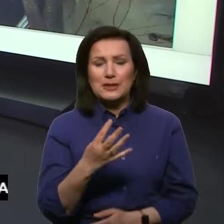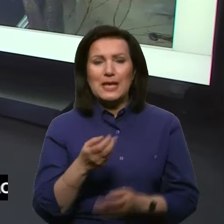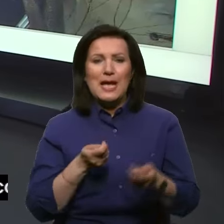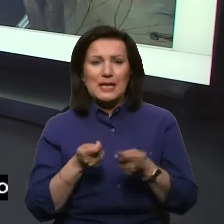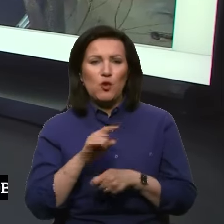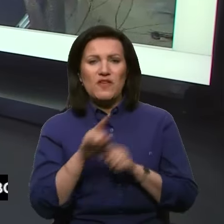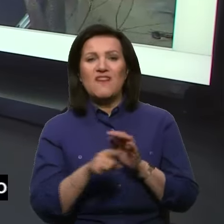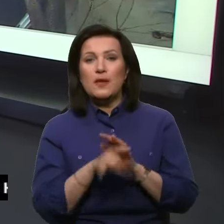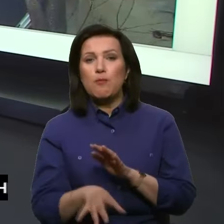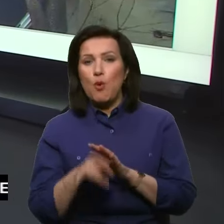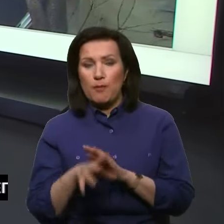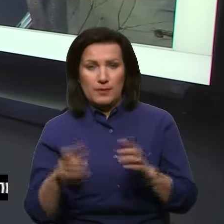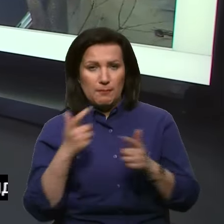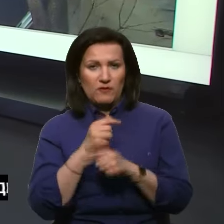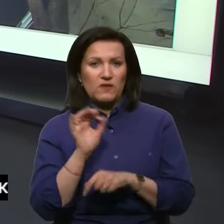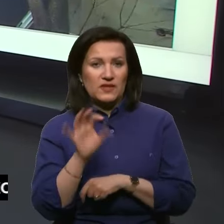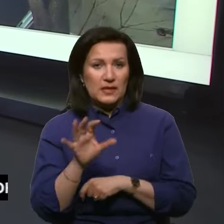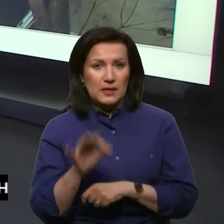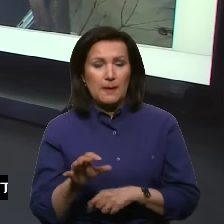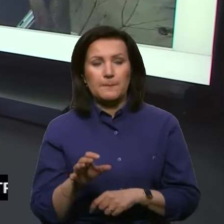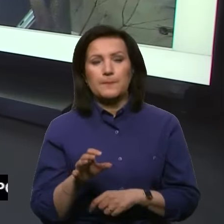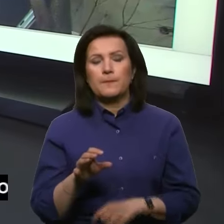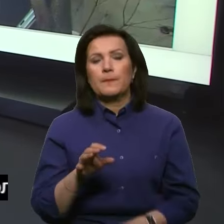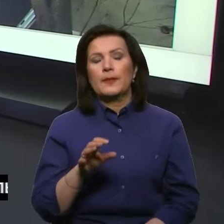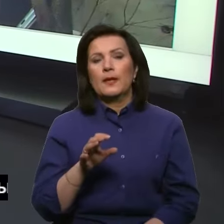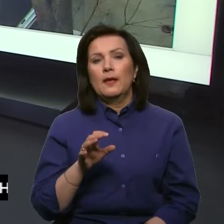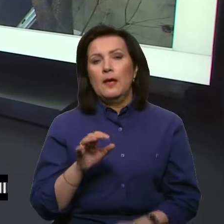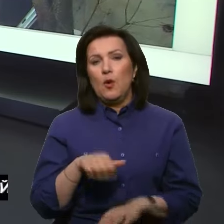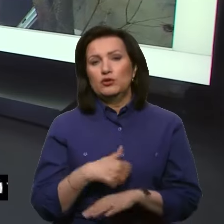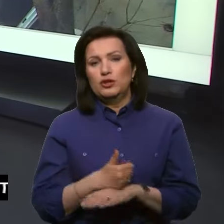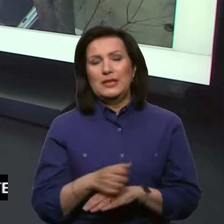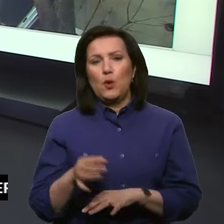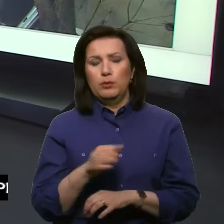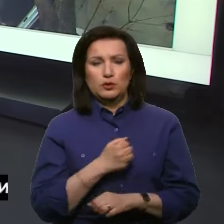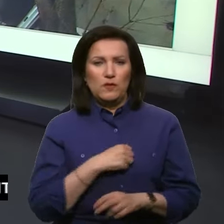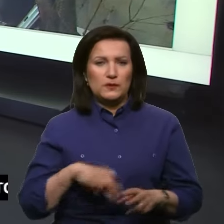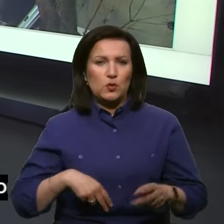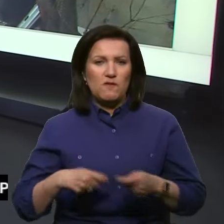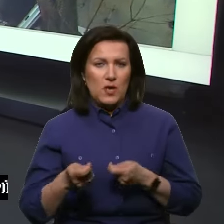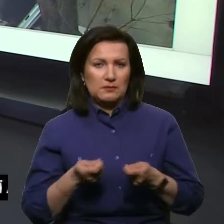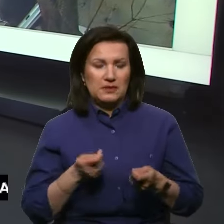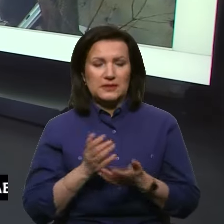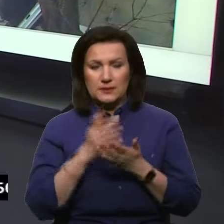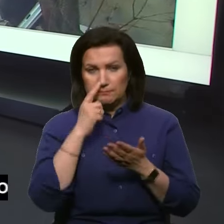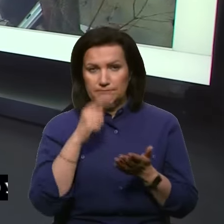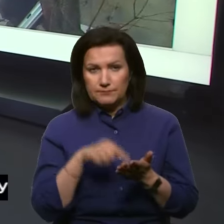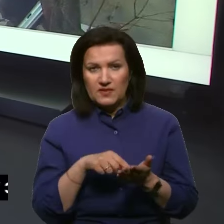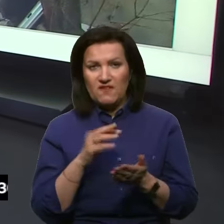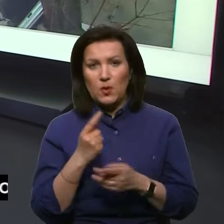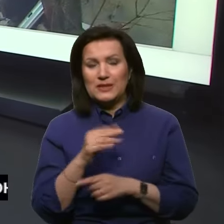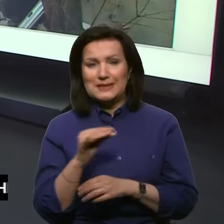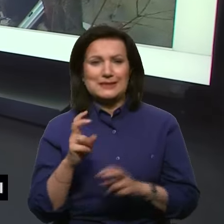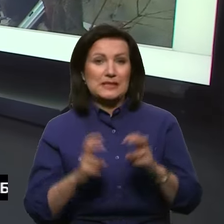керовані авіабомби. Про це повідомив у телеграмі Олександр Прокудін, очільник обласної військової адміністрації. Є влучання в один